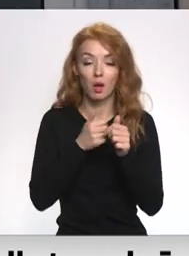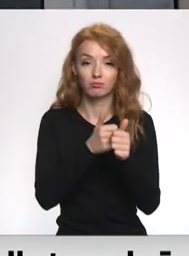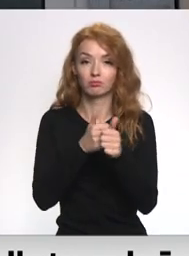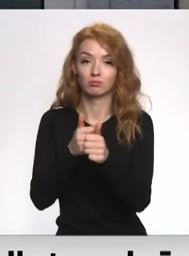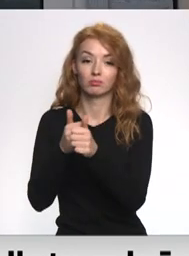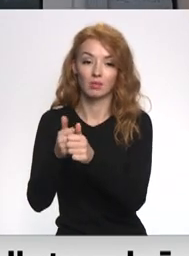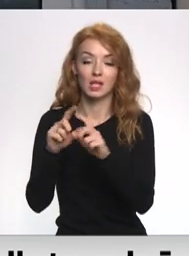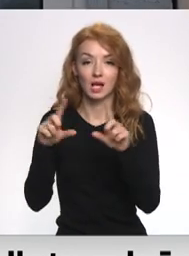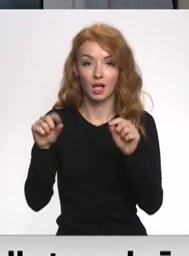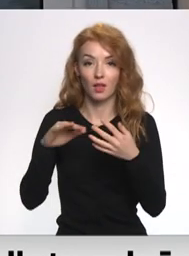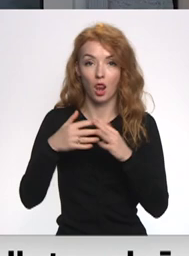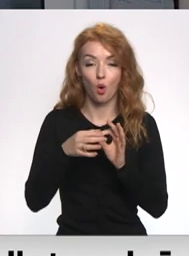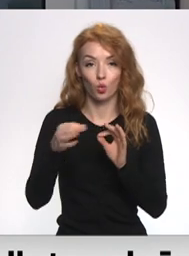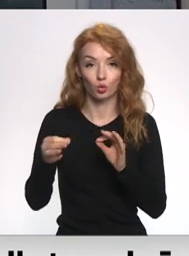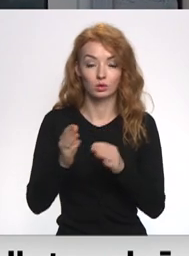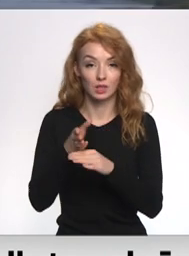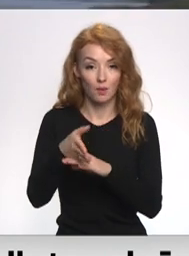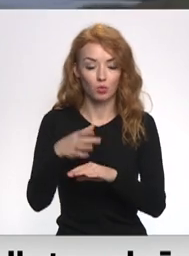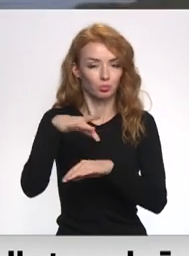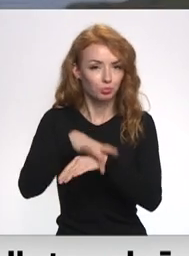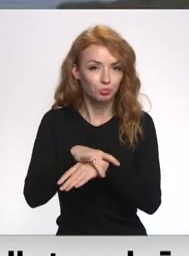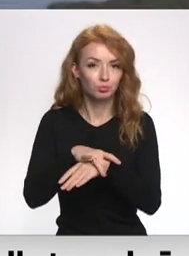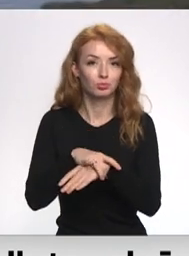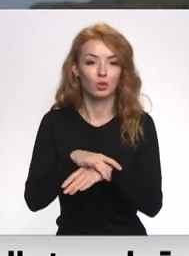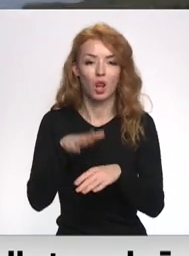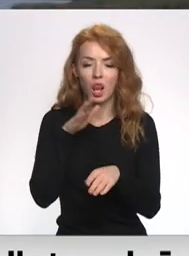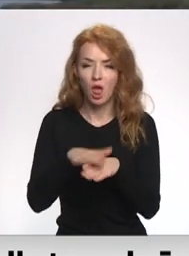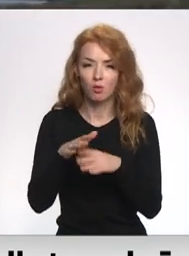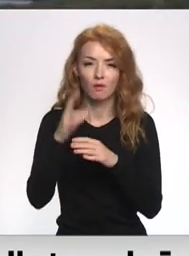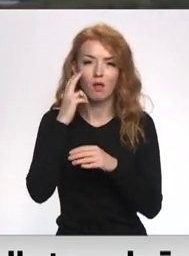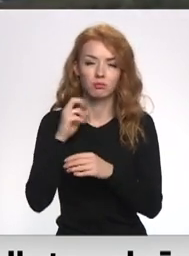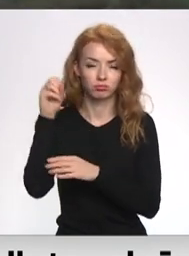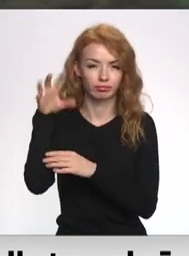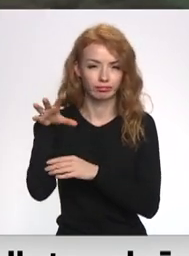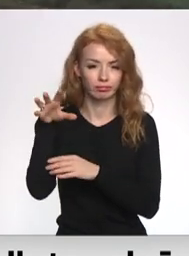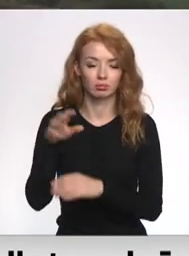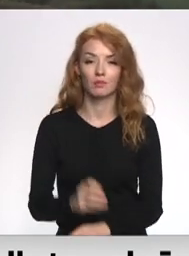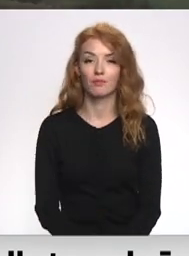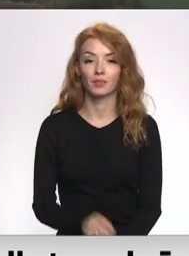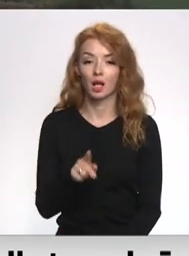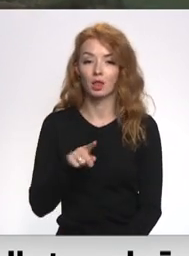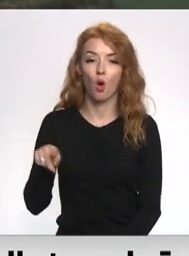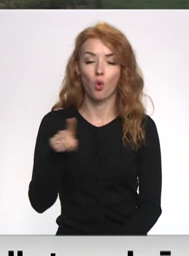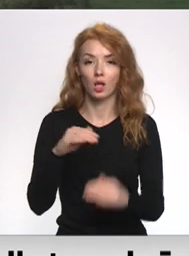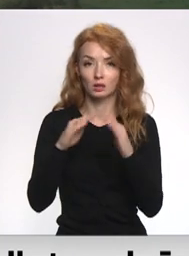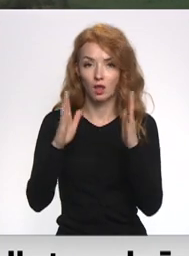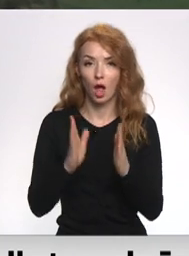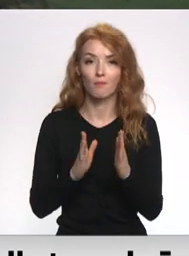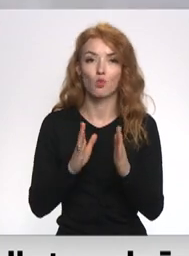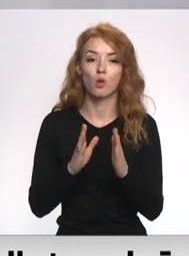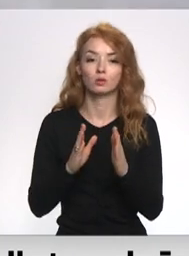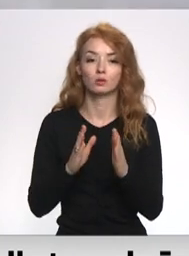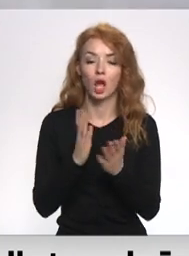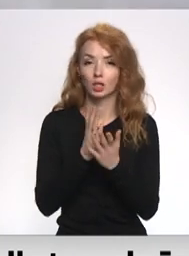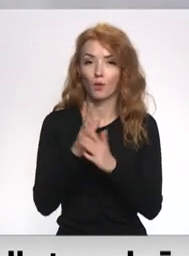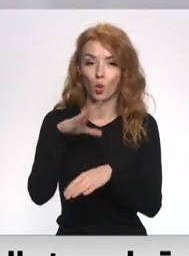iestādes lauku ciematos, nereti atklāti pavisam nolietoti gaismekļi. Tautas namos skolās esam konstatējuši, ka